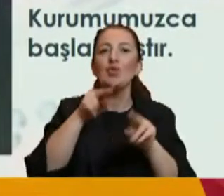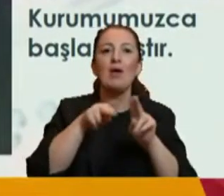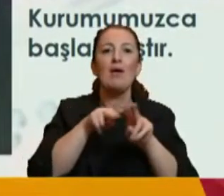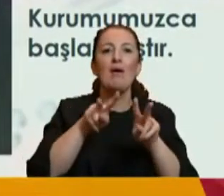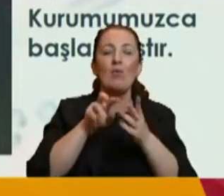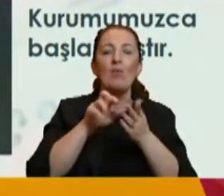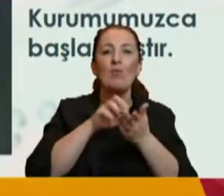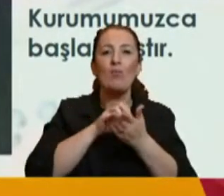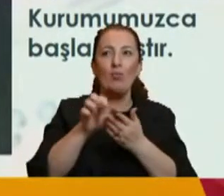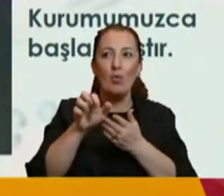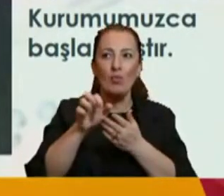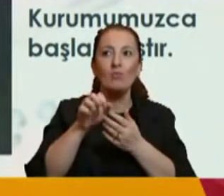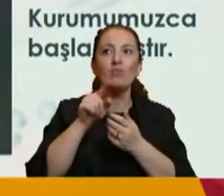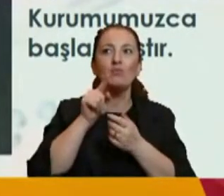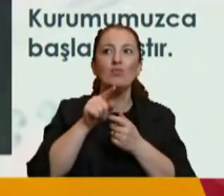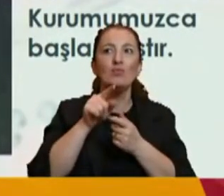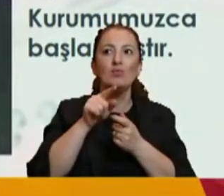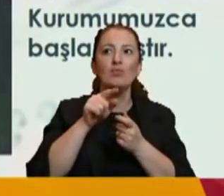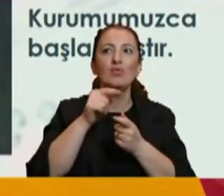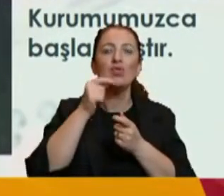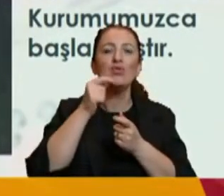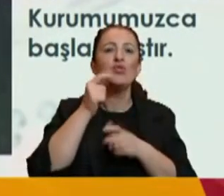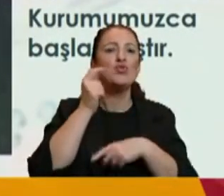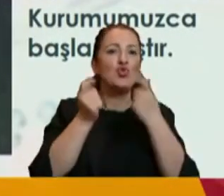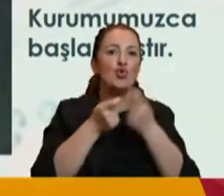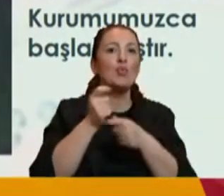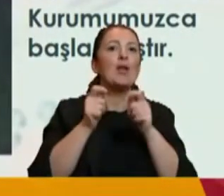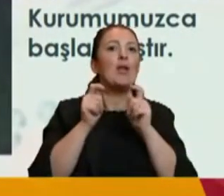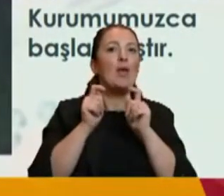ıslah çalışmalarını yapıyoruz